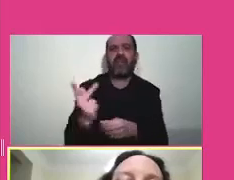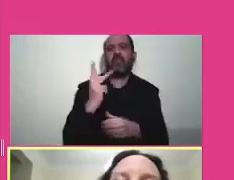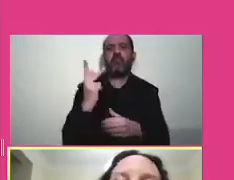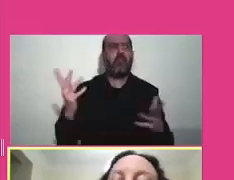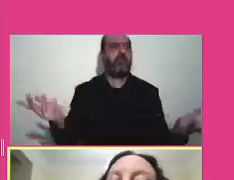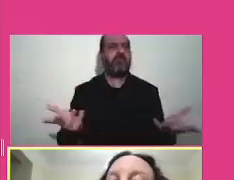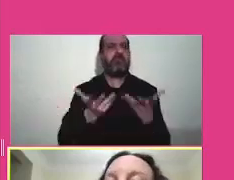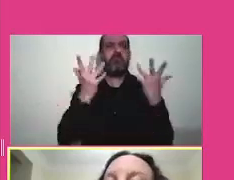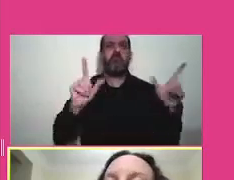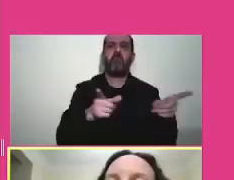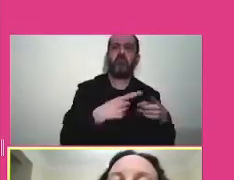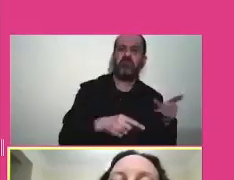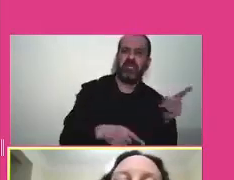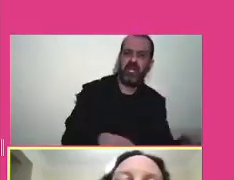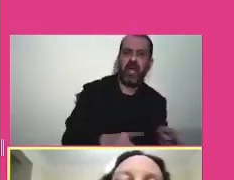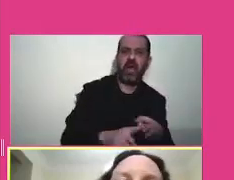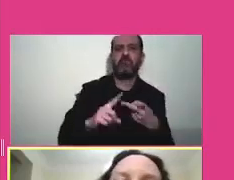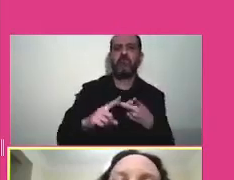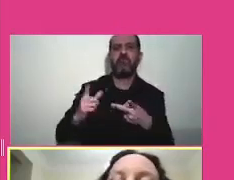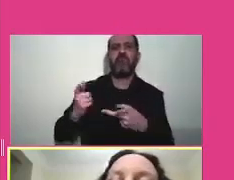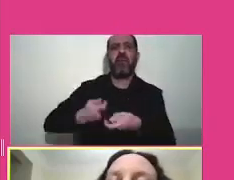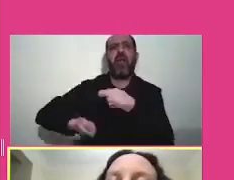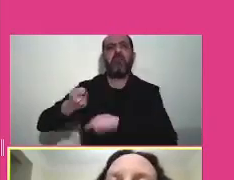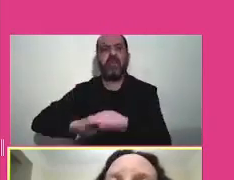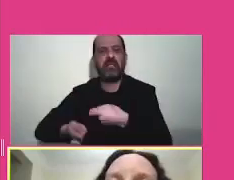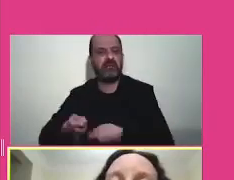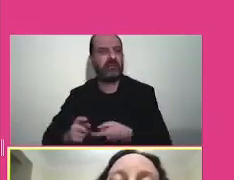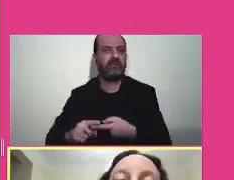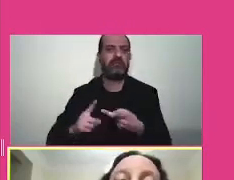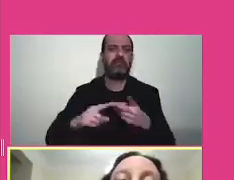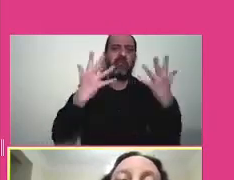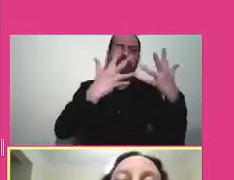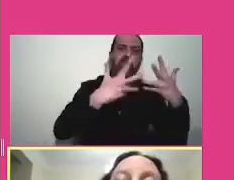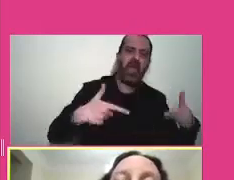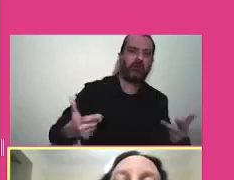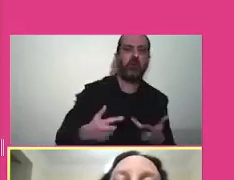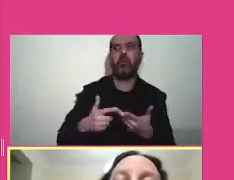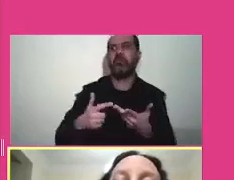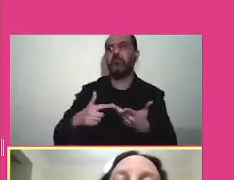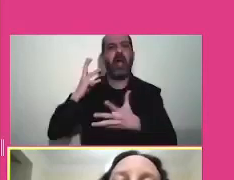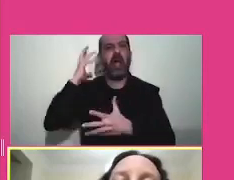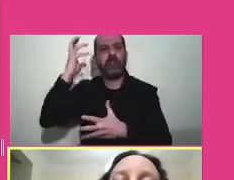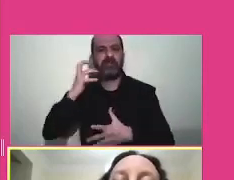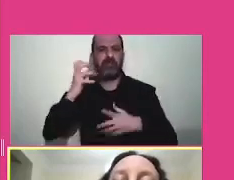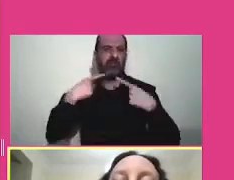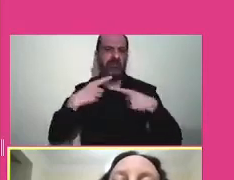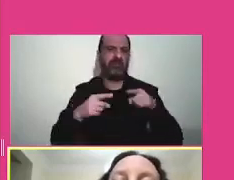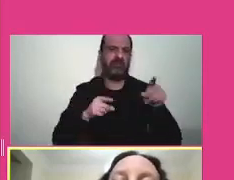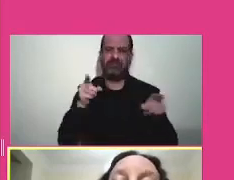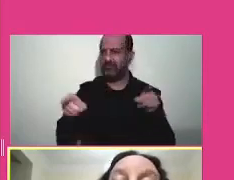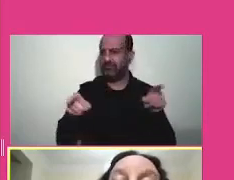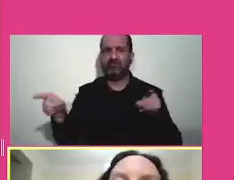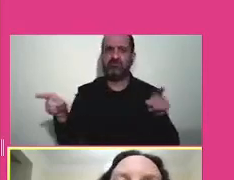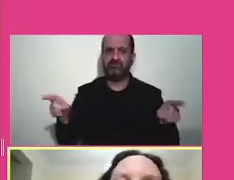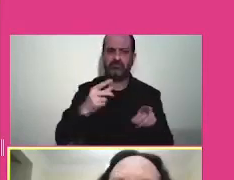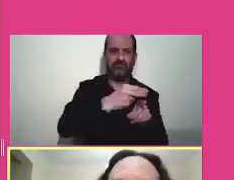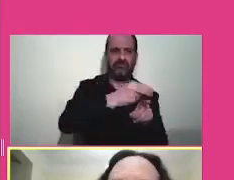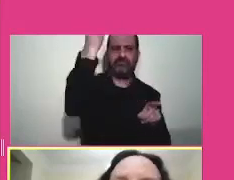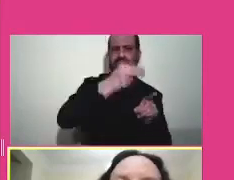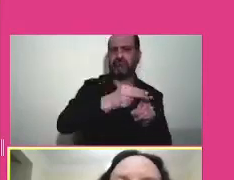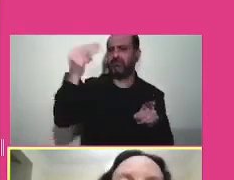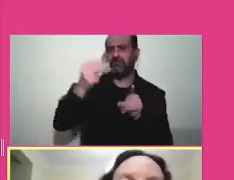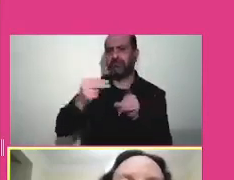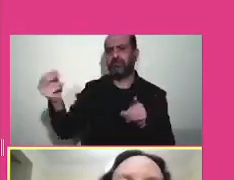παράδειγμα τη μουσική, την επιχειρηματικότητα, το θέατρο, τις επιστήμες. Είναι ένα παιχνίδι που παίξαμε